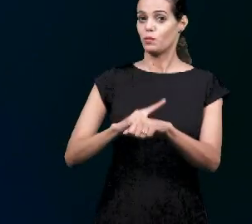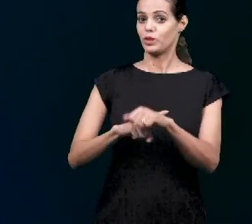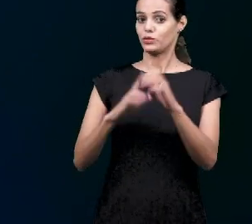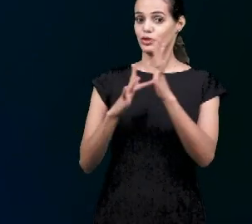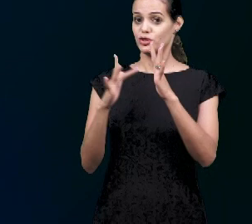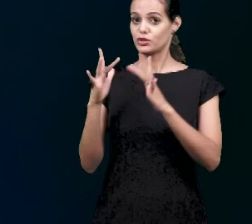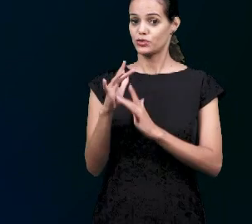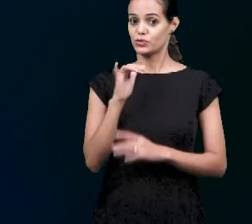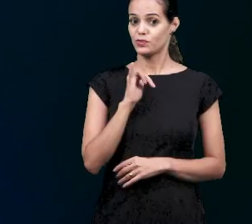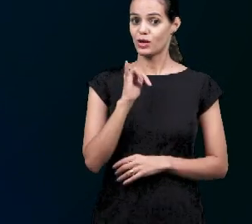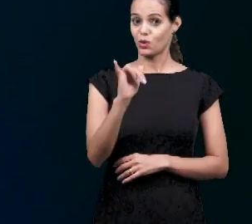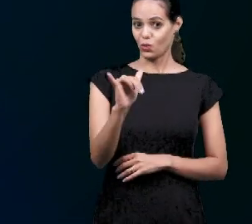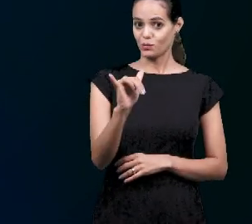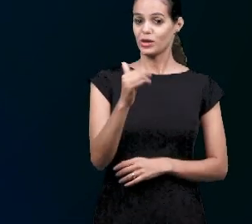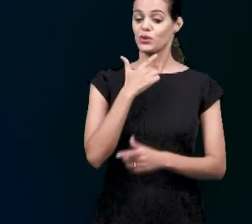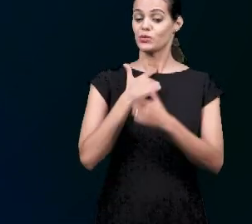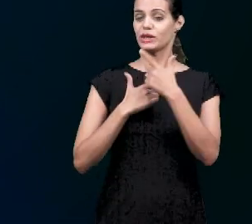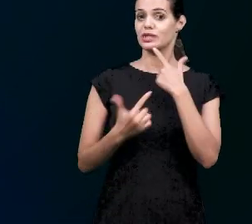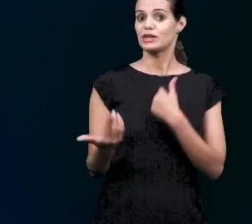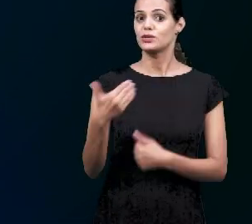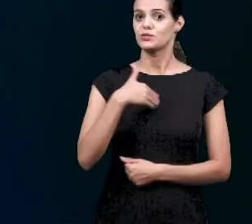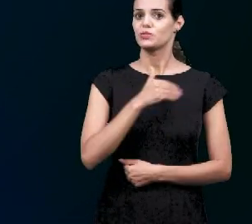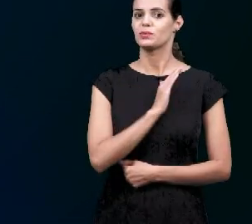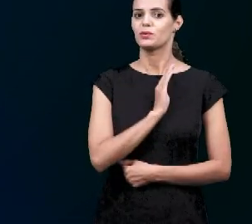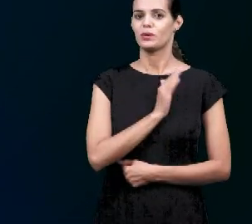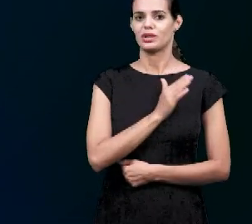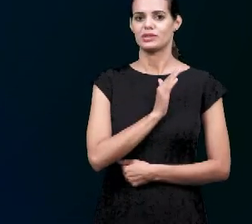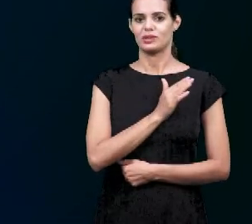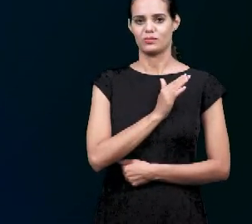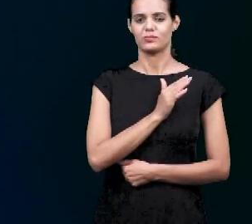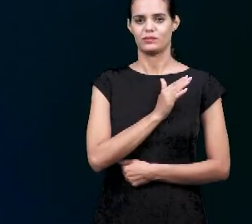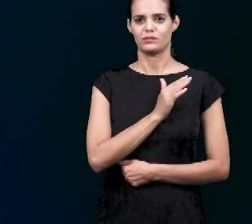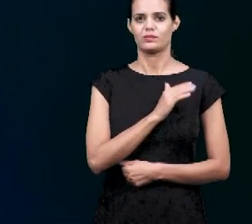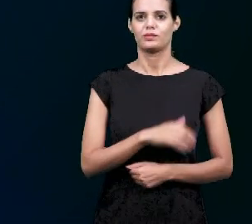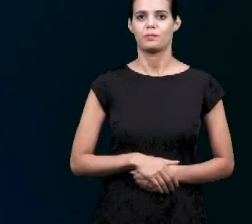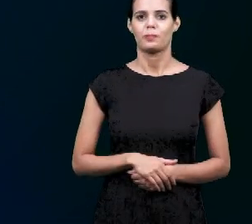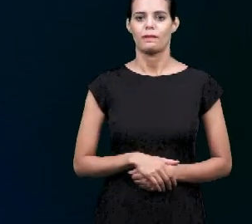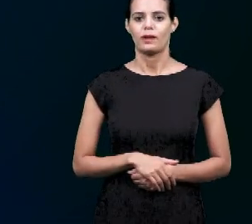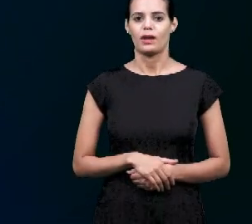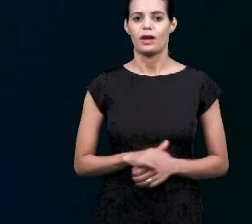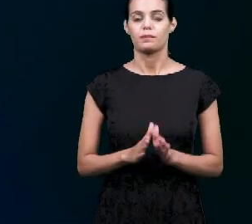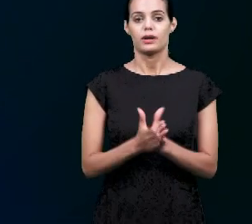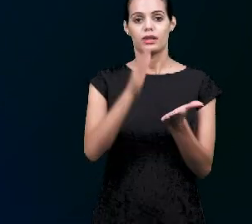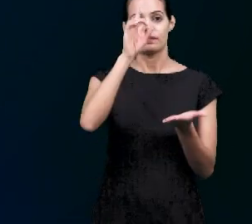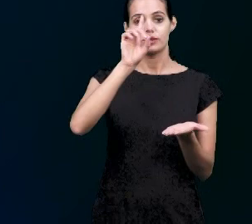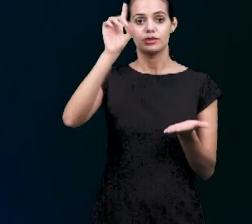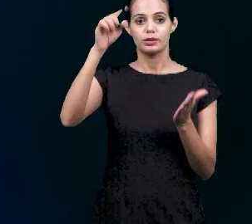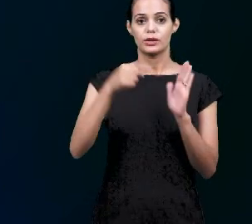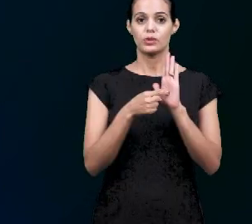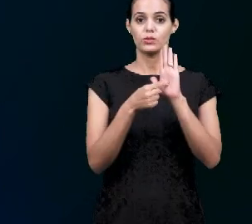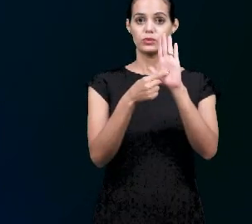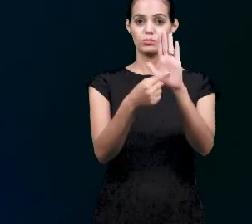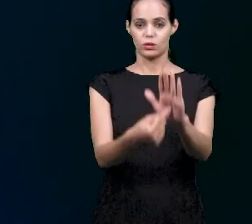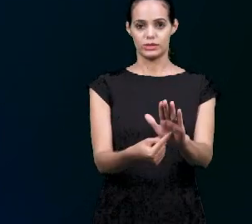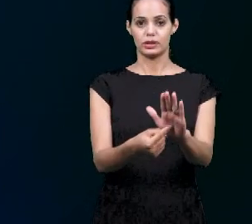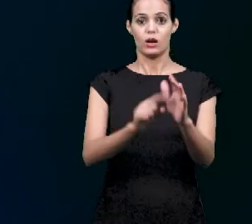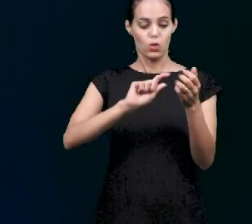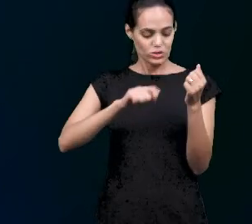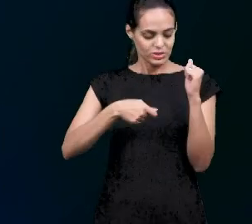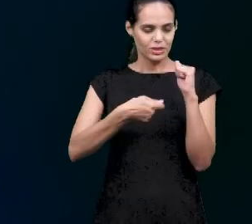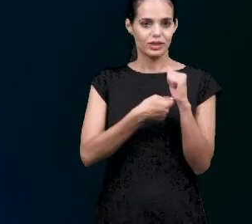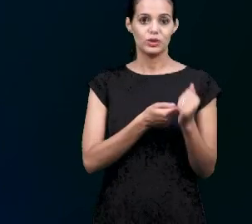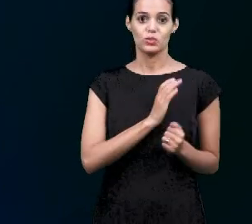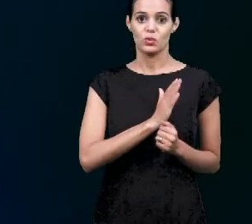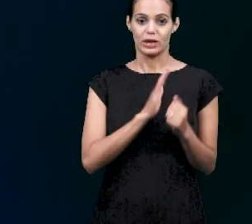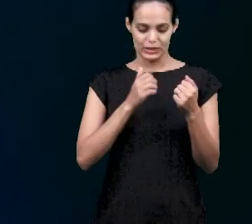éternelle. Et elle a annoncé dans la ville ce si grand et merveilleux projet de salut révélé par Jésus